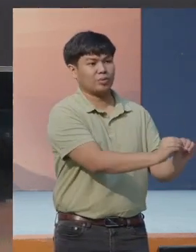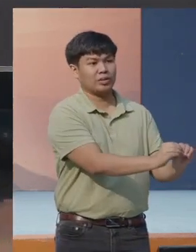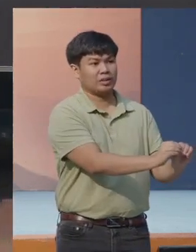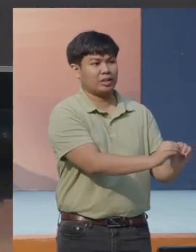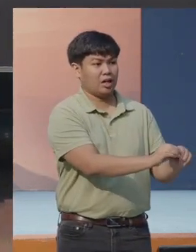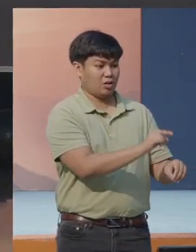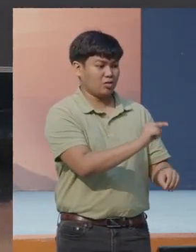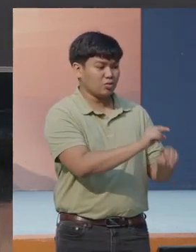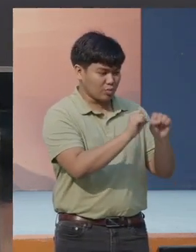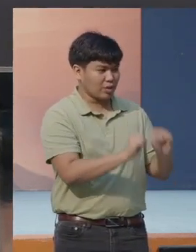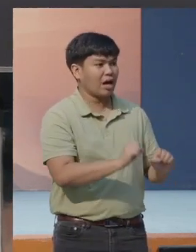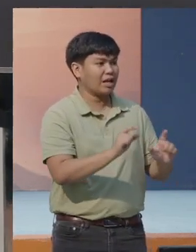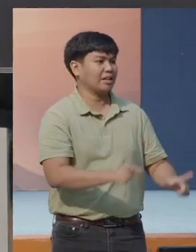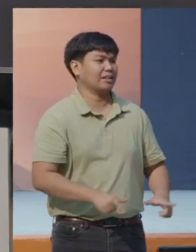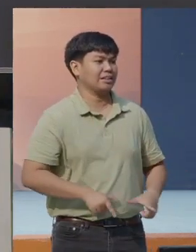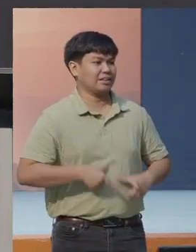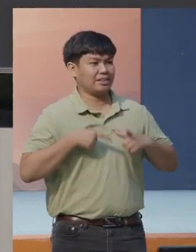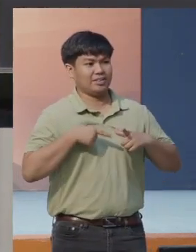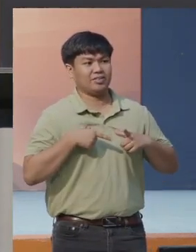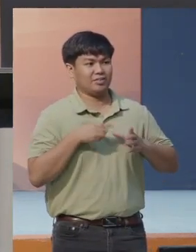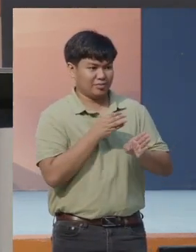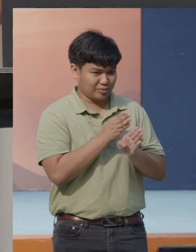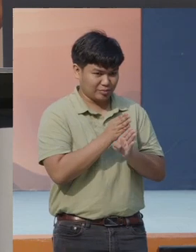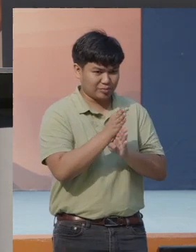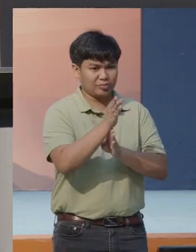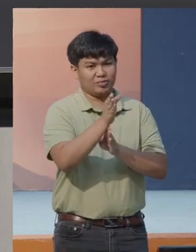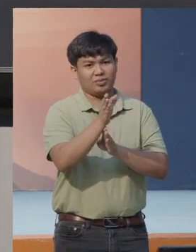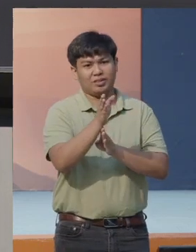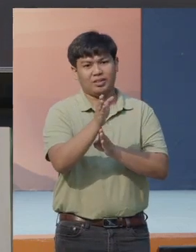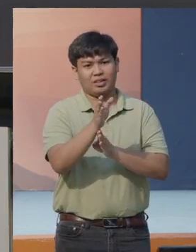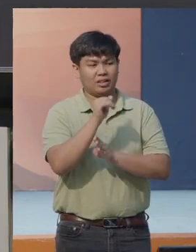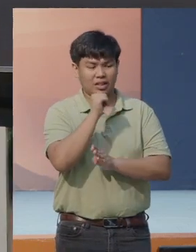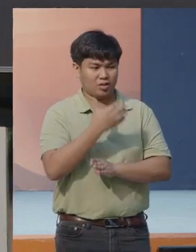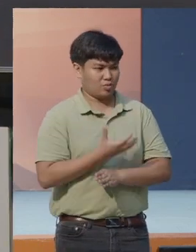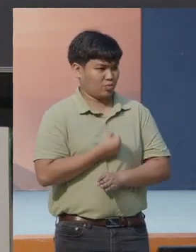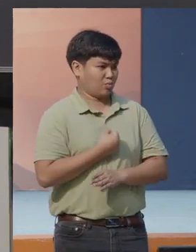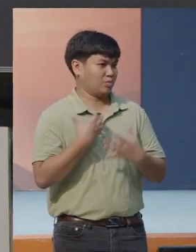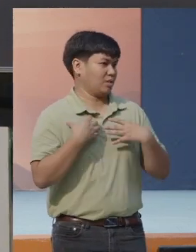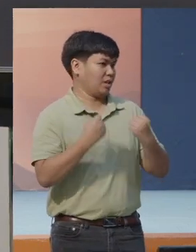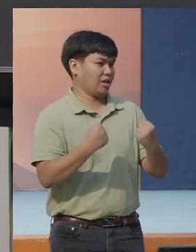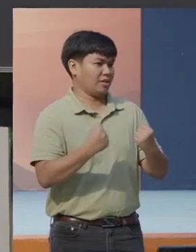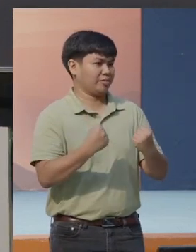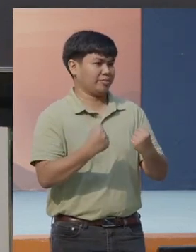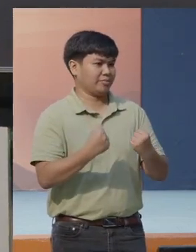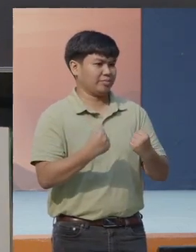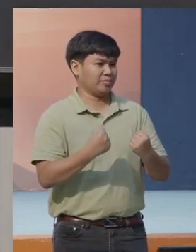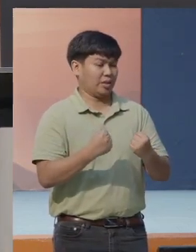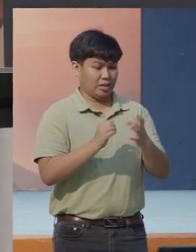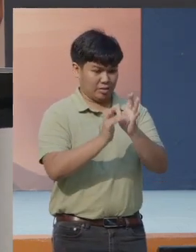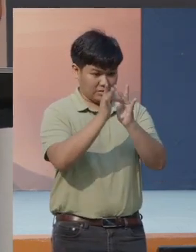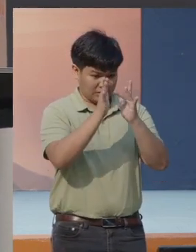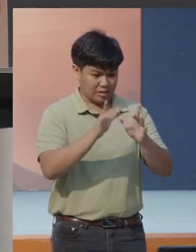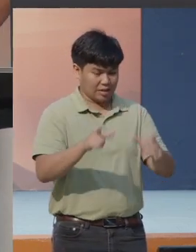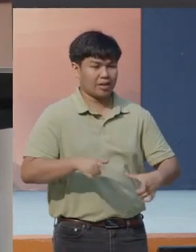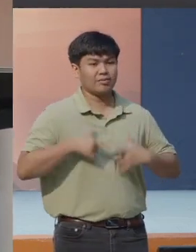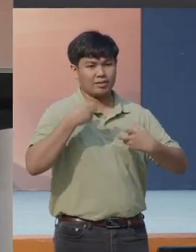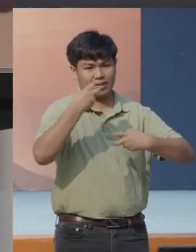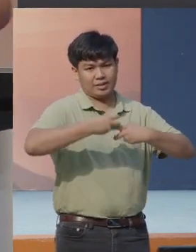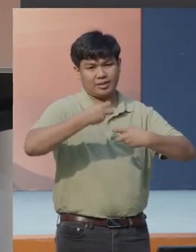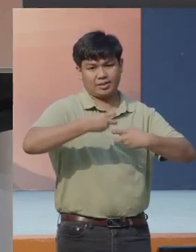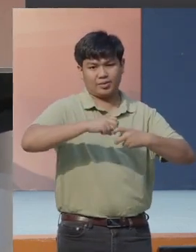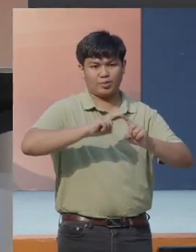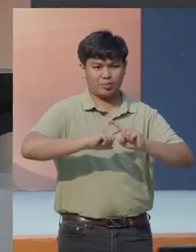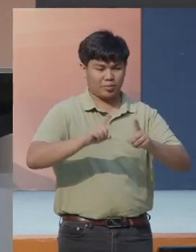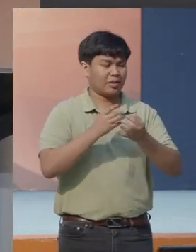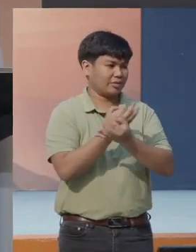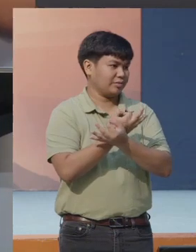Kakayanin mo ng mabuhay na hindi lang sa sariling lakas mo. Mahirap ang Christian life. Pero ngayong laya